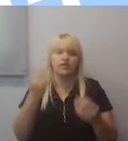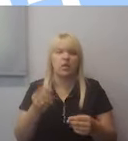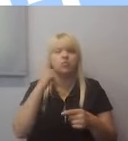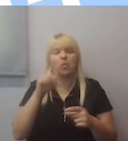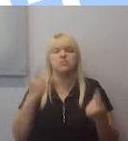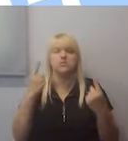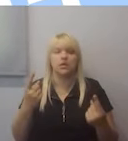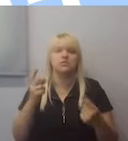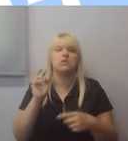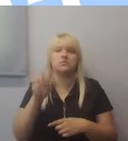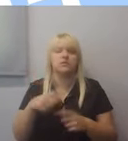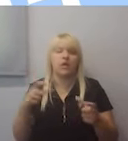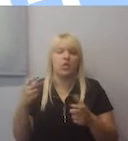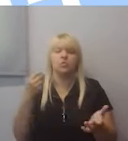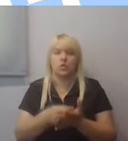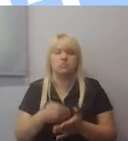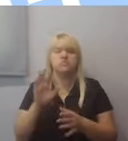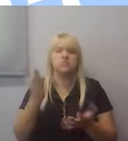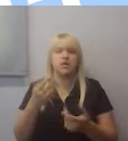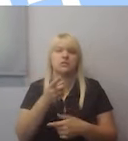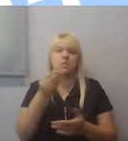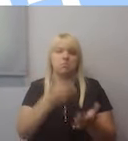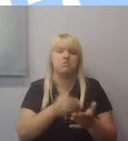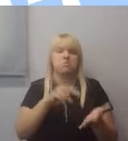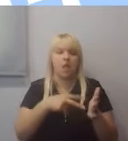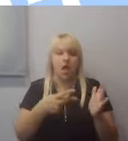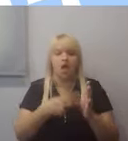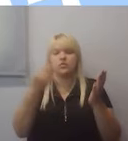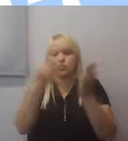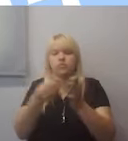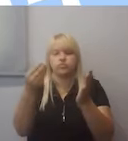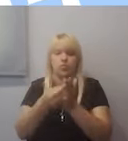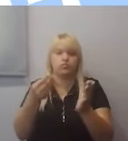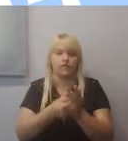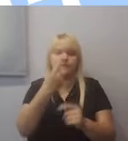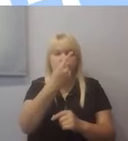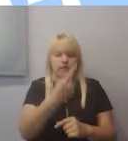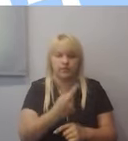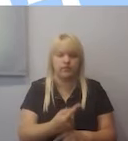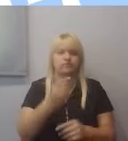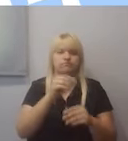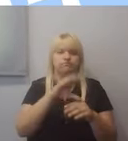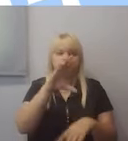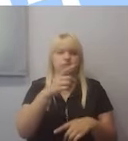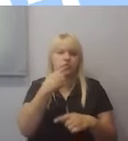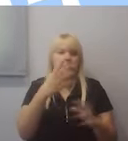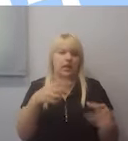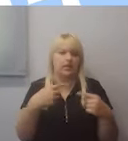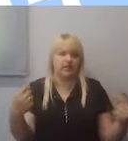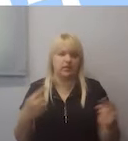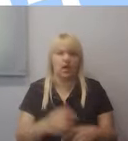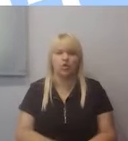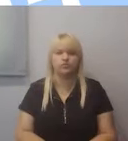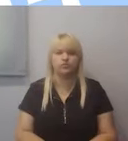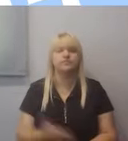vienkārši uztaisi iepirkuma plānu un katru reizi kaut ko nopērk no katras augas kaut ko vienu respektīvi tas ir stāsts par inventāru izdzīvošanas